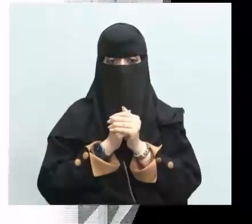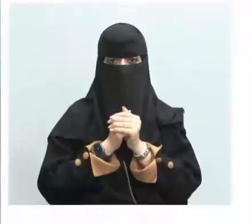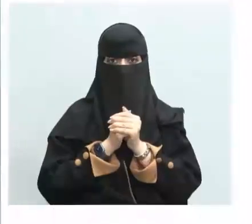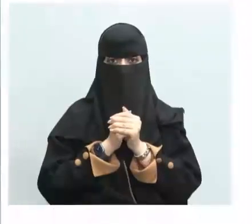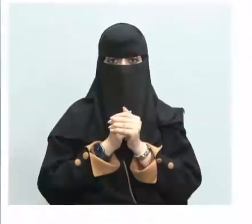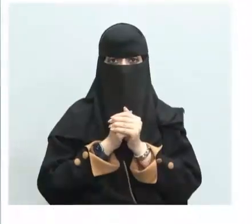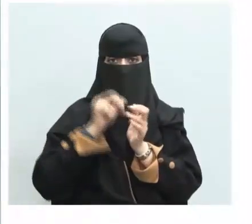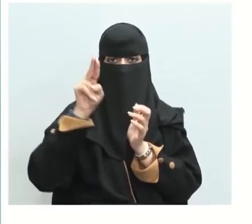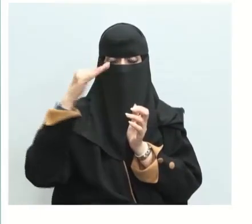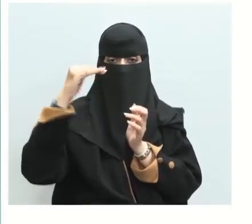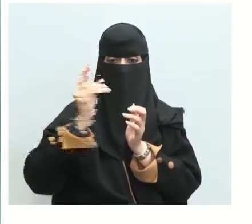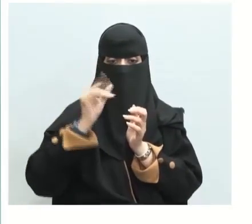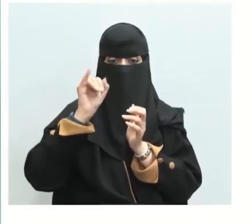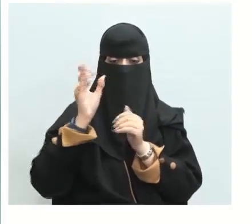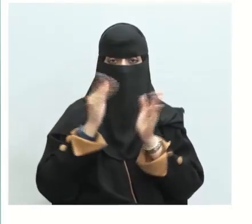تحرير.